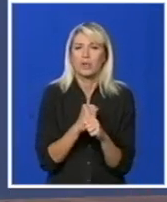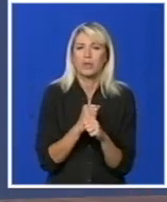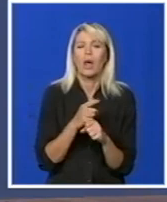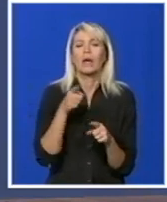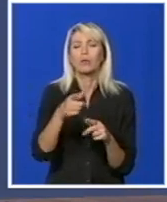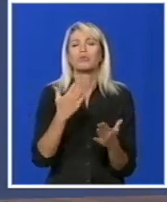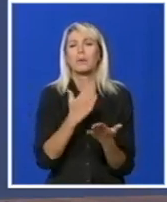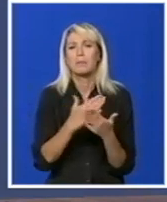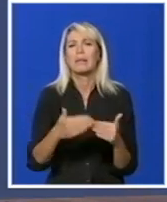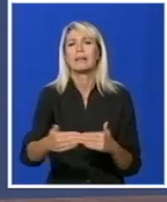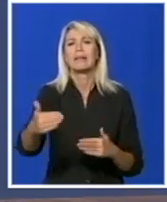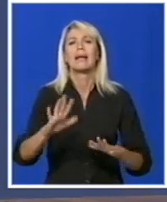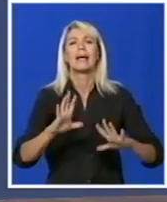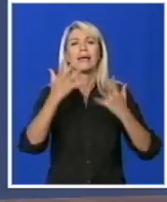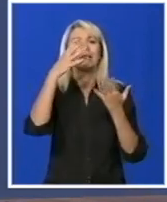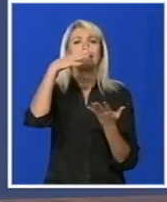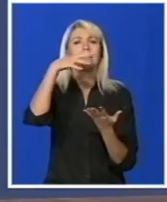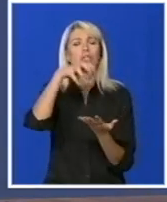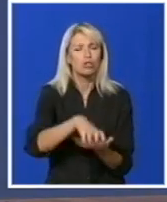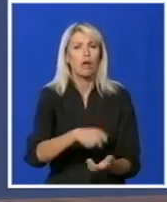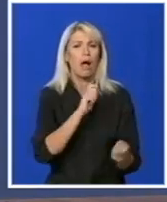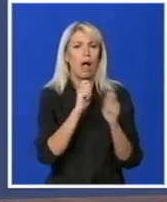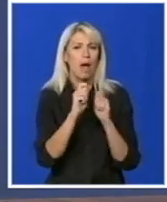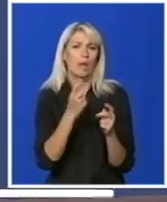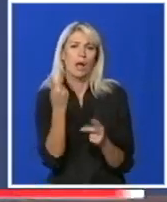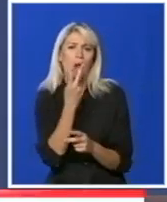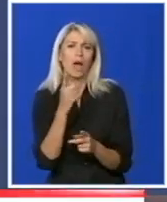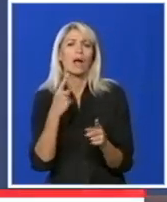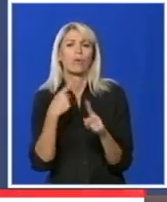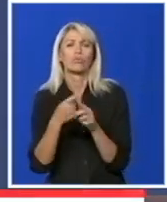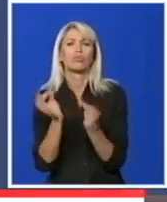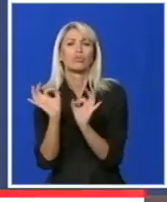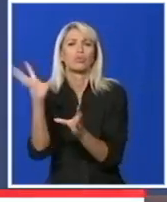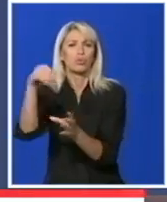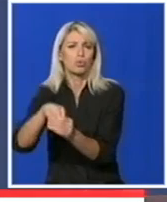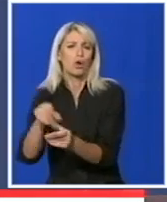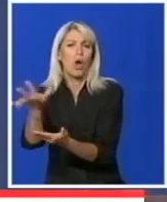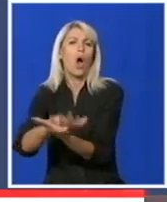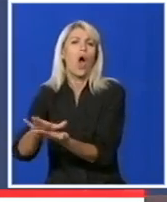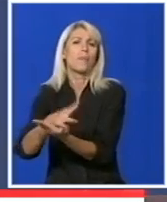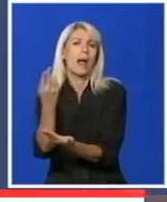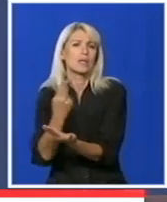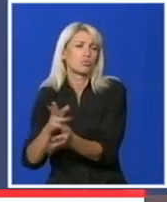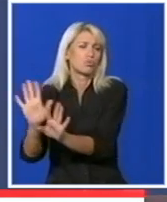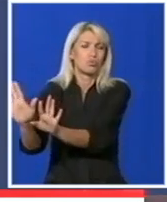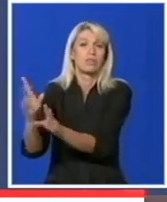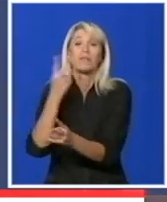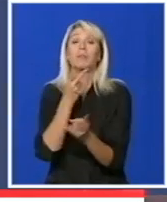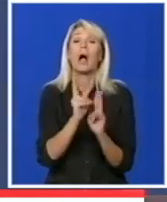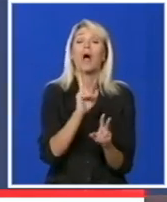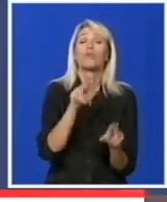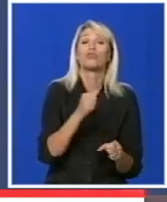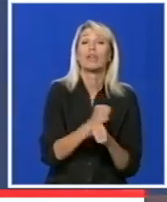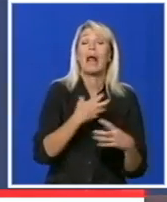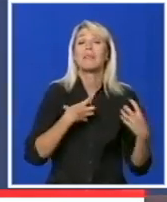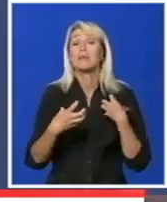kviznom štabu analizirati, normalno, uz pomoć eksperata iz tih oblasti, da obezbedimo da može da funkcioniše jedno pozorište koje ima, na